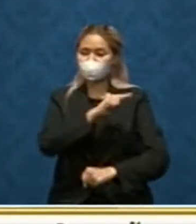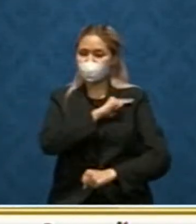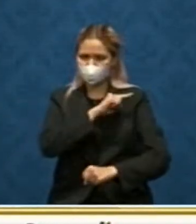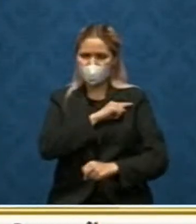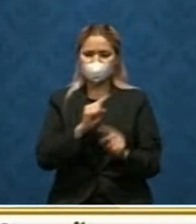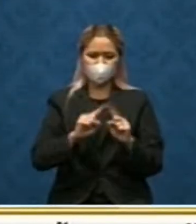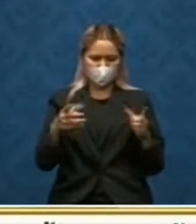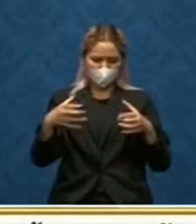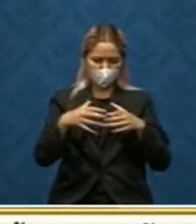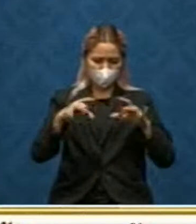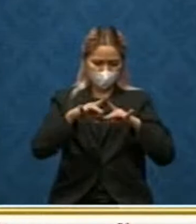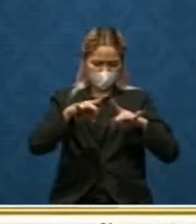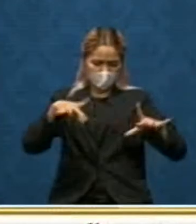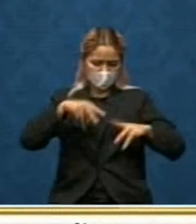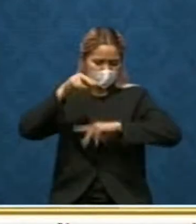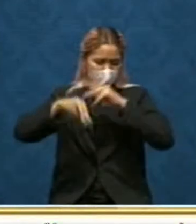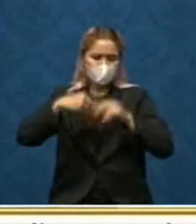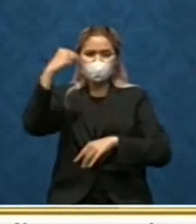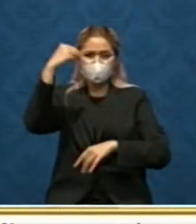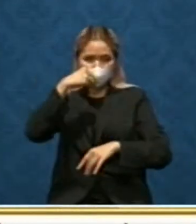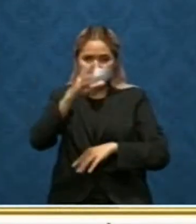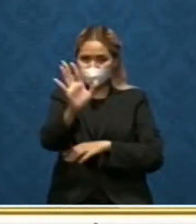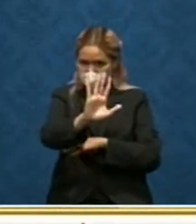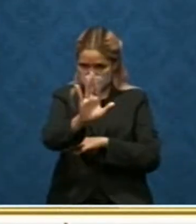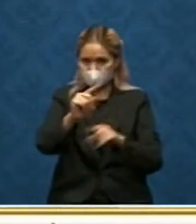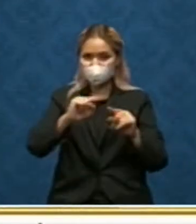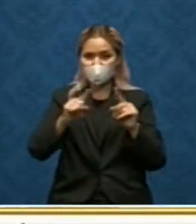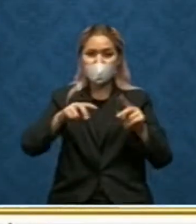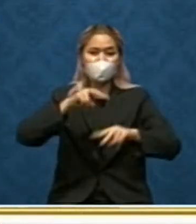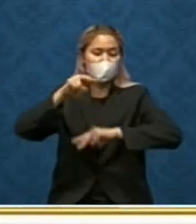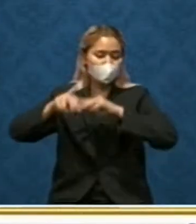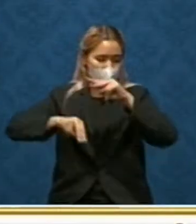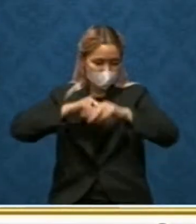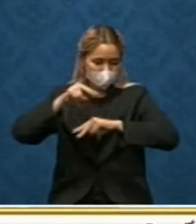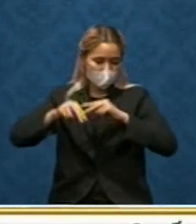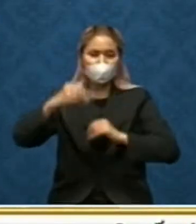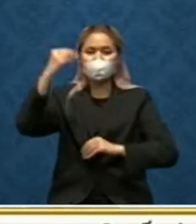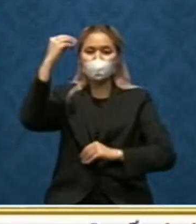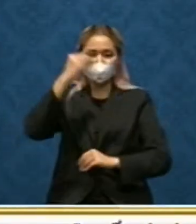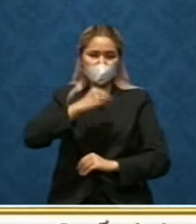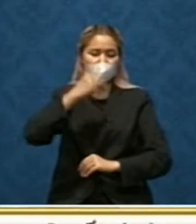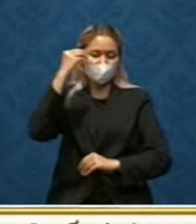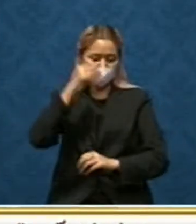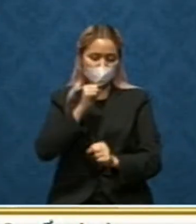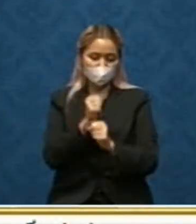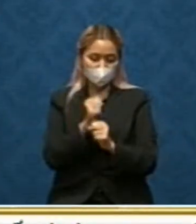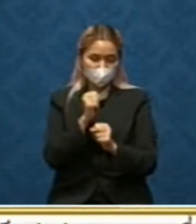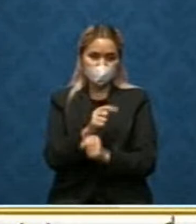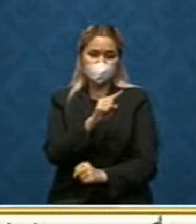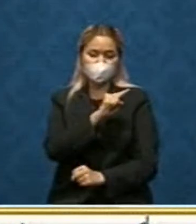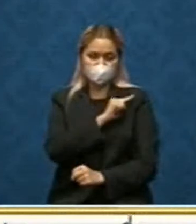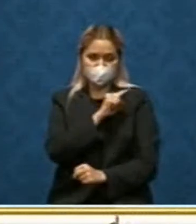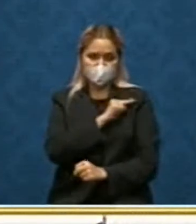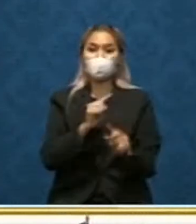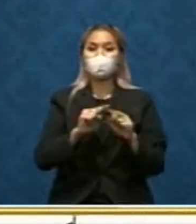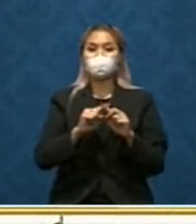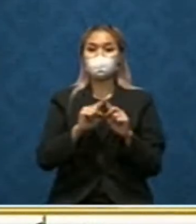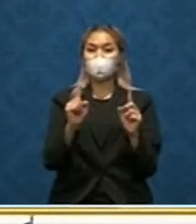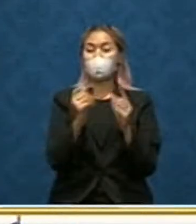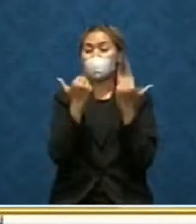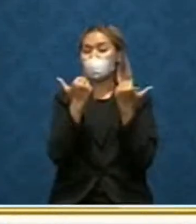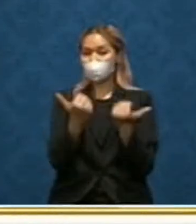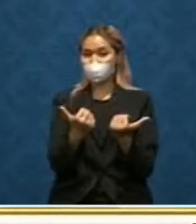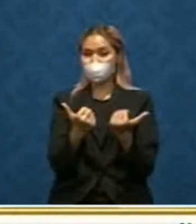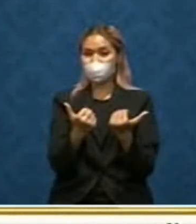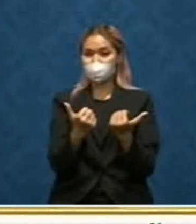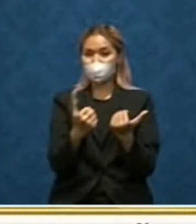สอบบ่อยไปกลบเรีนวakan น่ก człowieตรว สอบ อย่ สมร เสมอแต่วันนี้นี้สุดท้าย ใน